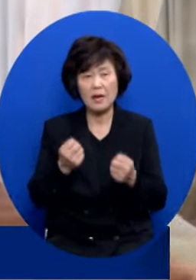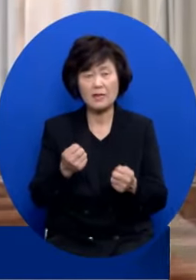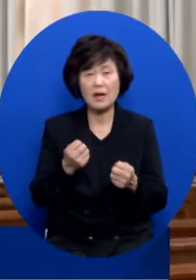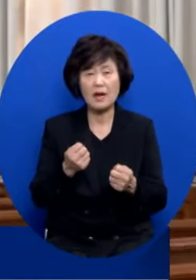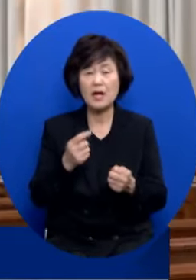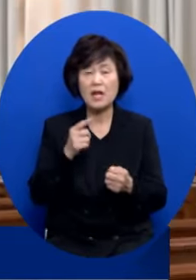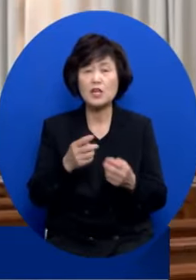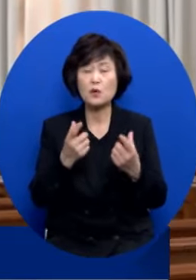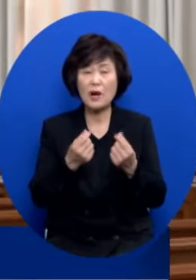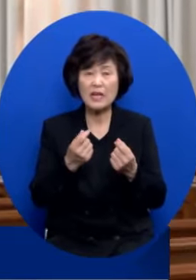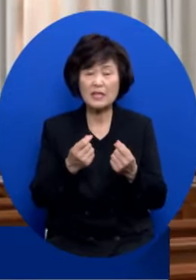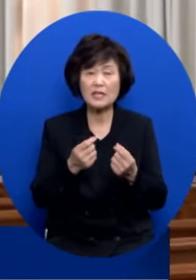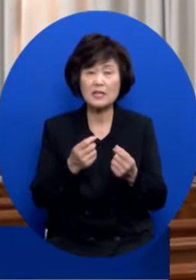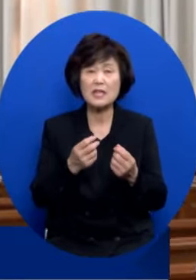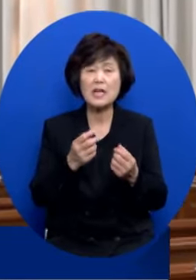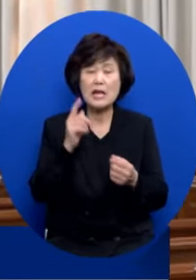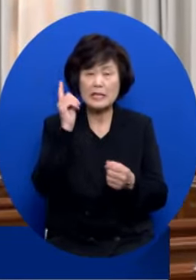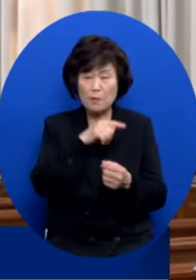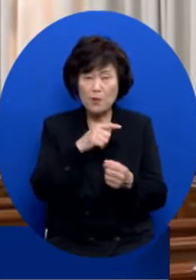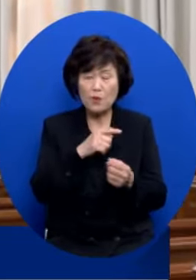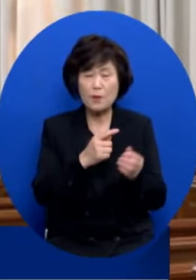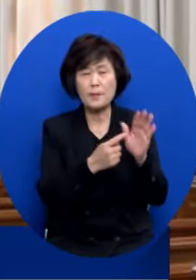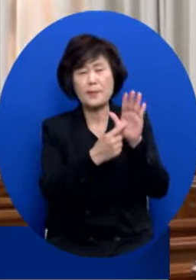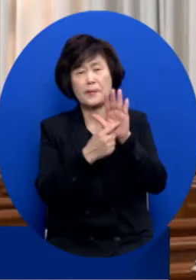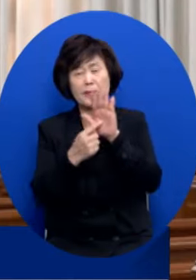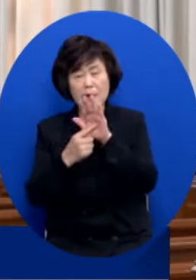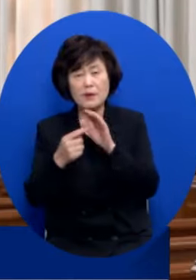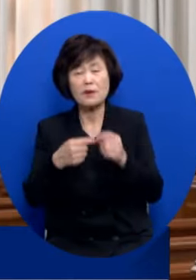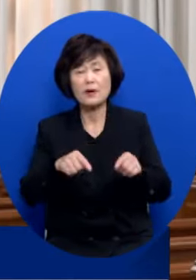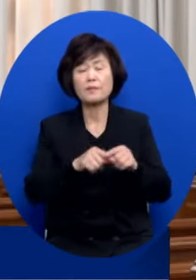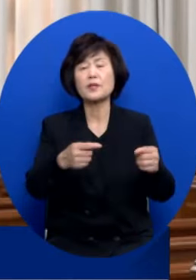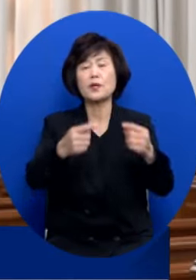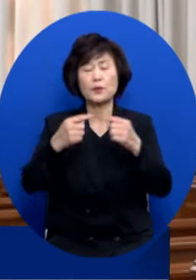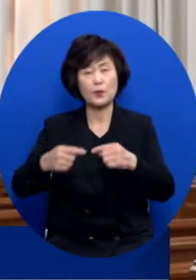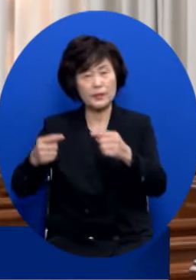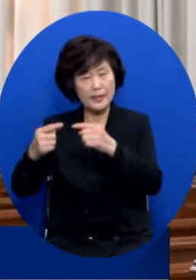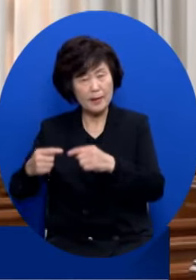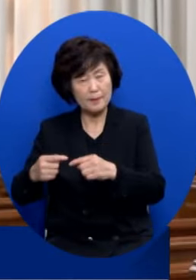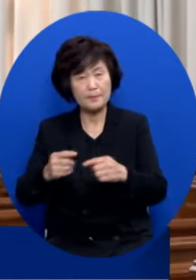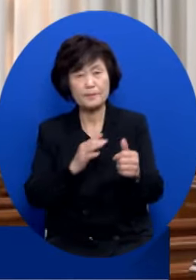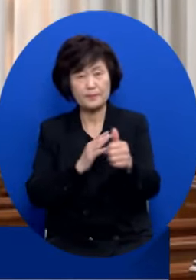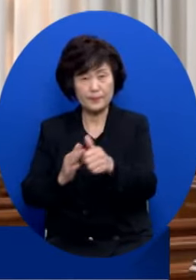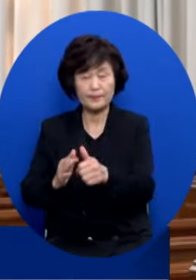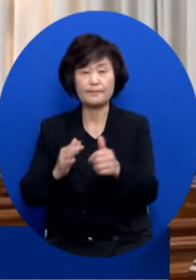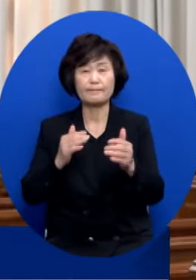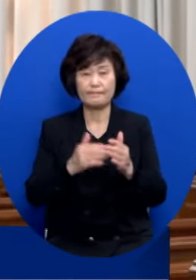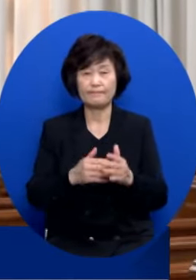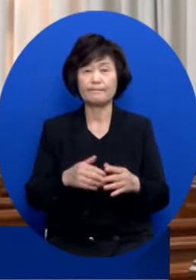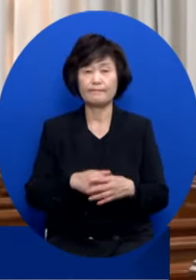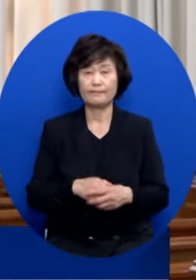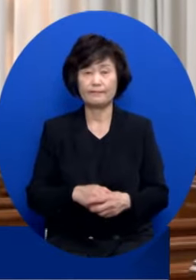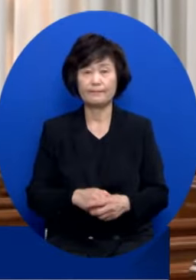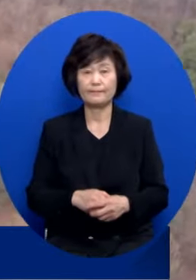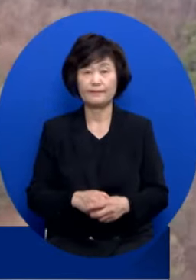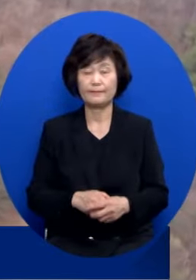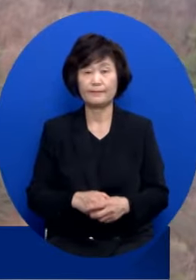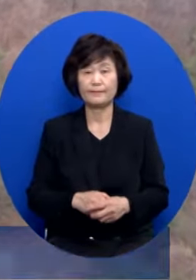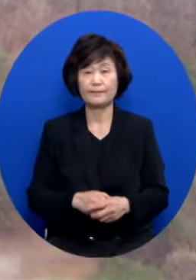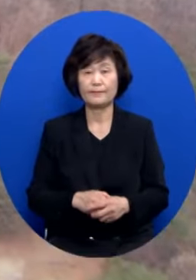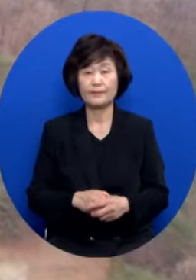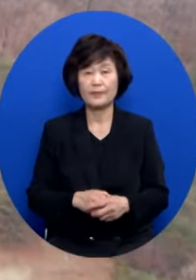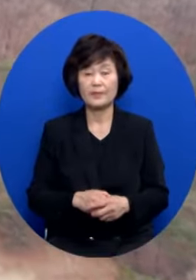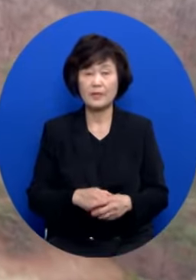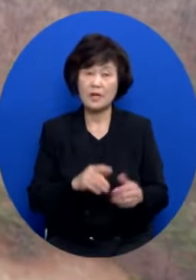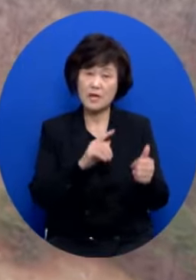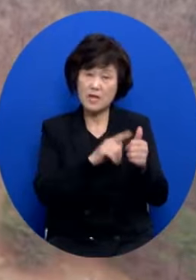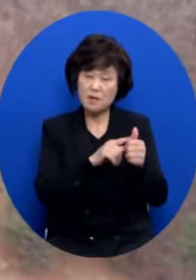이런 해학성을 알려서 같이 동참할 수 있도록 해주시는 것이 저는 대단히 중요한 문제라고 생각합니다